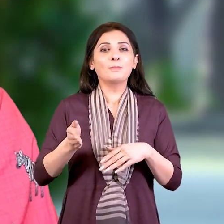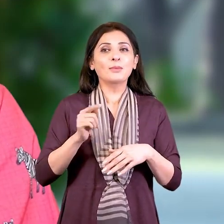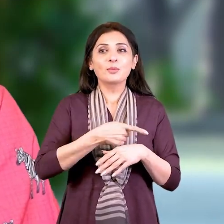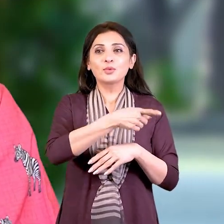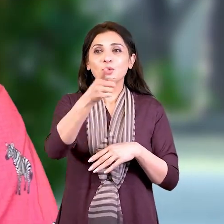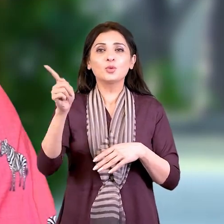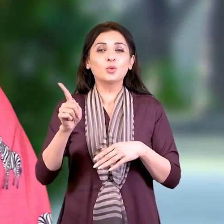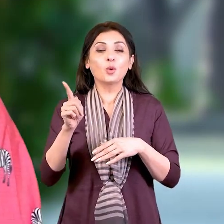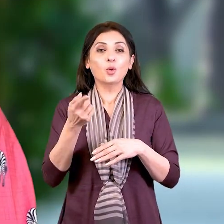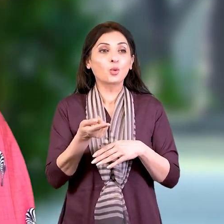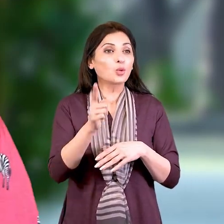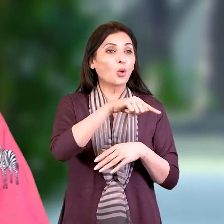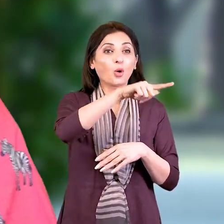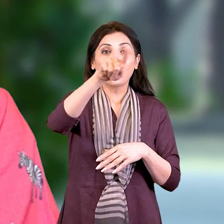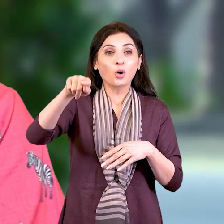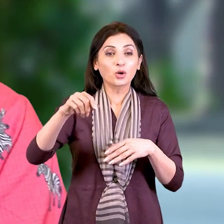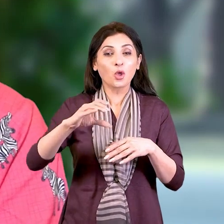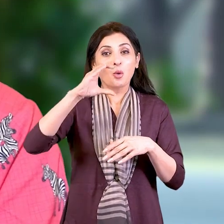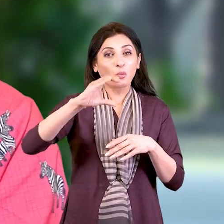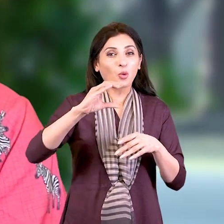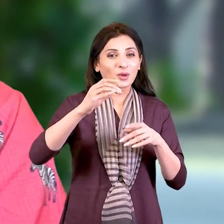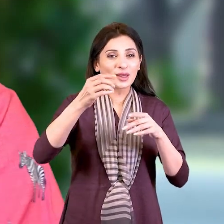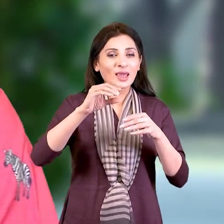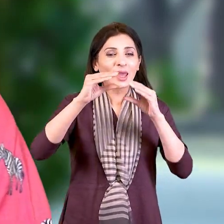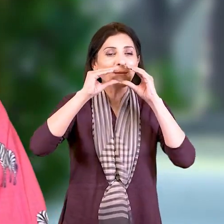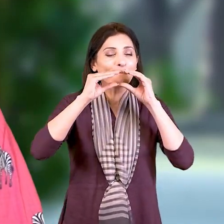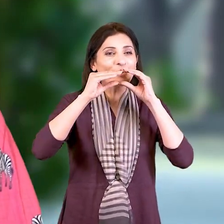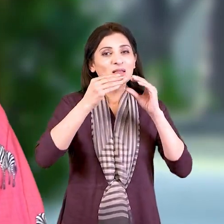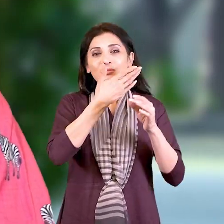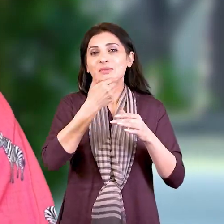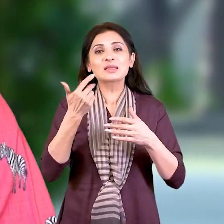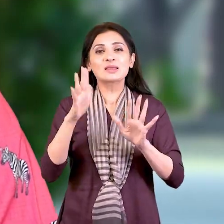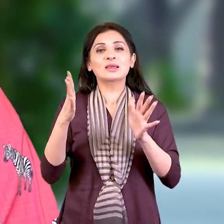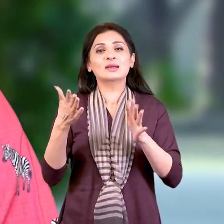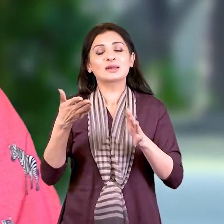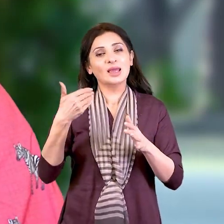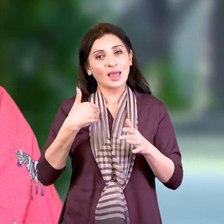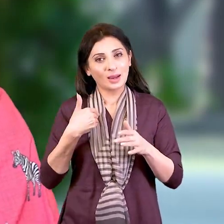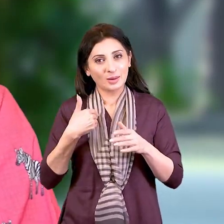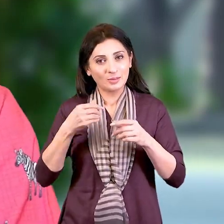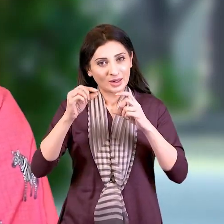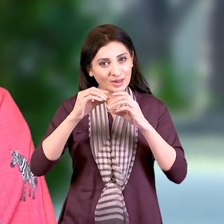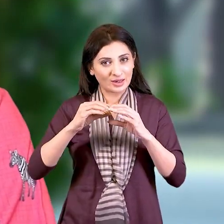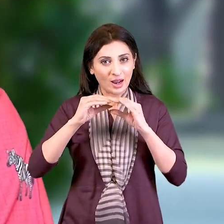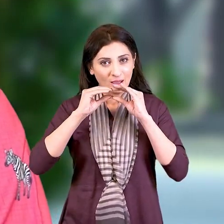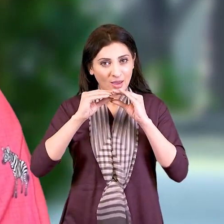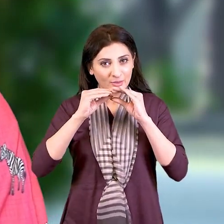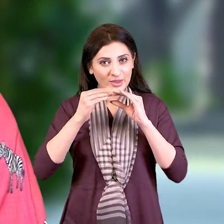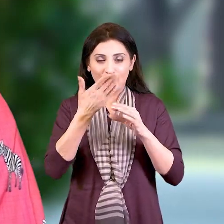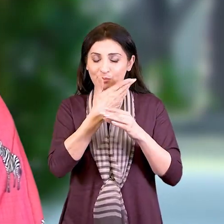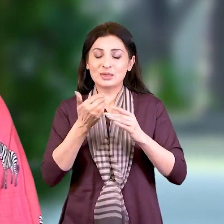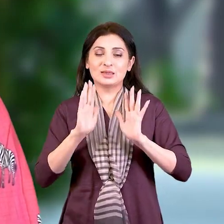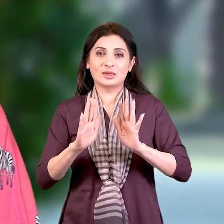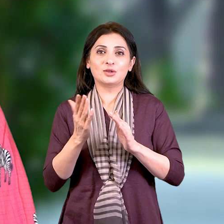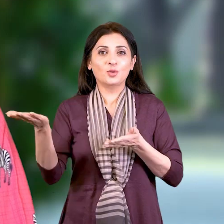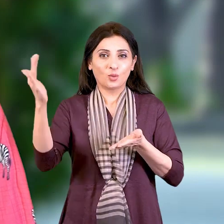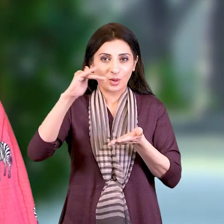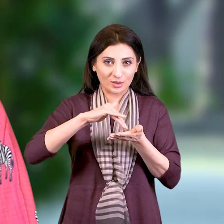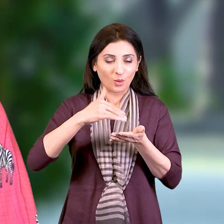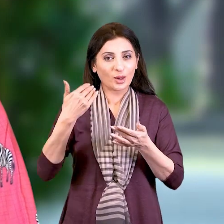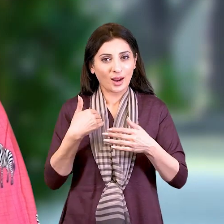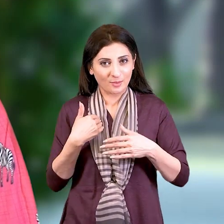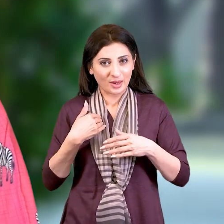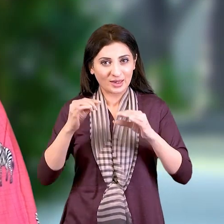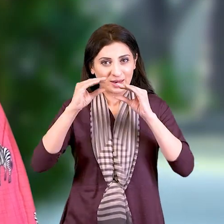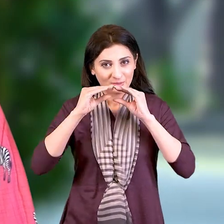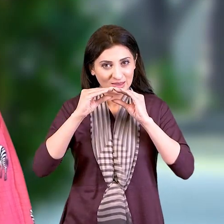दे ओनली कम बिकॉज वी ऑल्सो हैव एन आउटलेट अपार्ट फ्रॉम द केटरिंग दैट वी डू. वी ऑल्सो हैव एन आउटलेट, सो दे ओनली कम हियर एंड हैव अ पिज़्ज़ा and 2-3